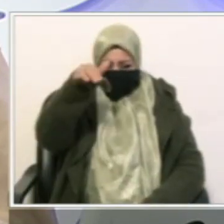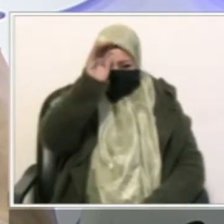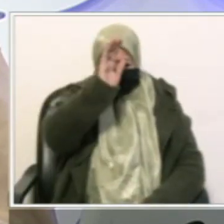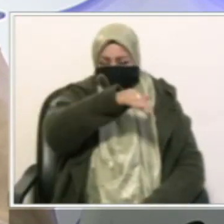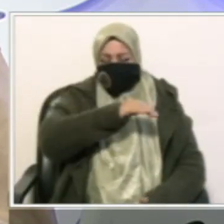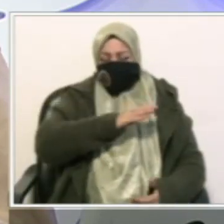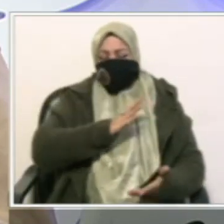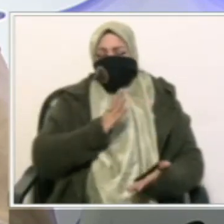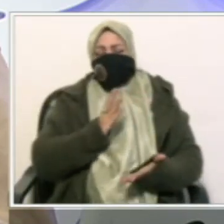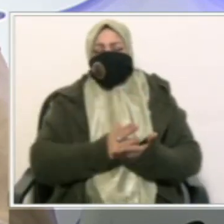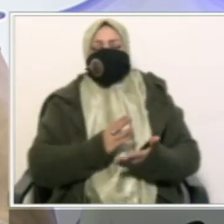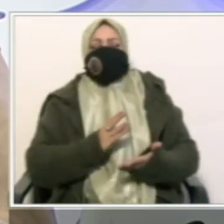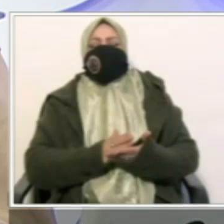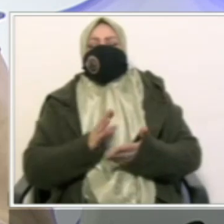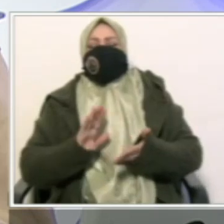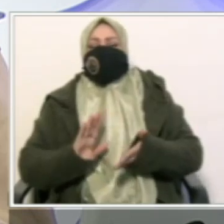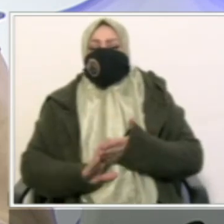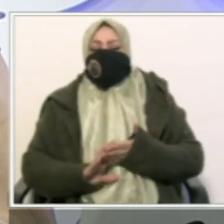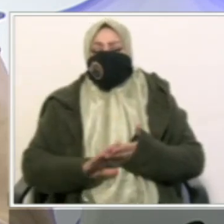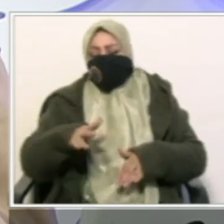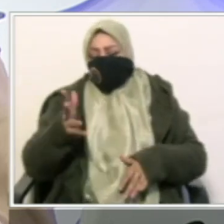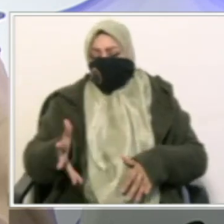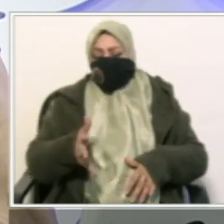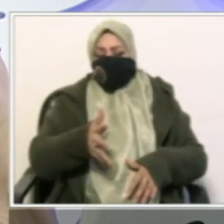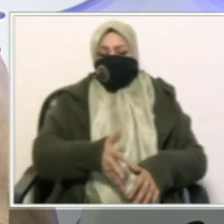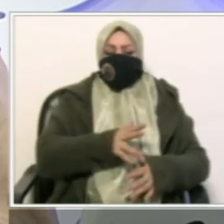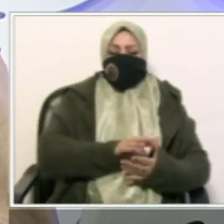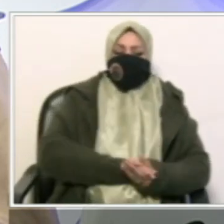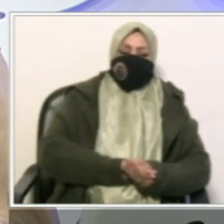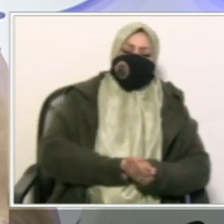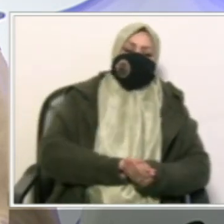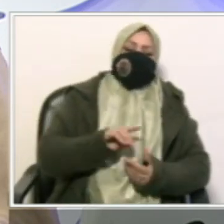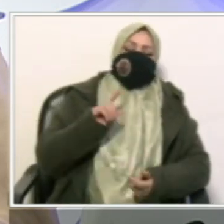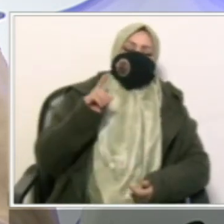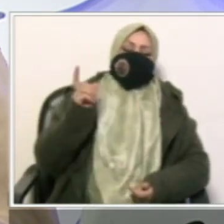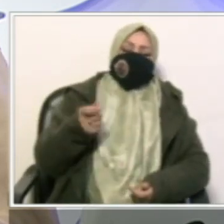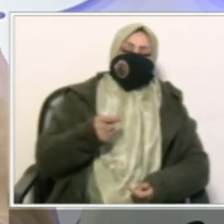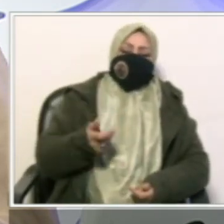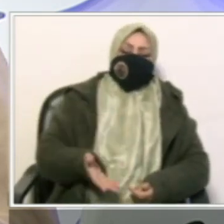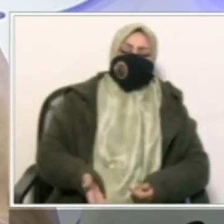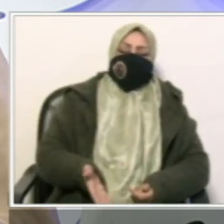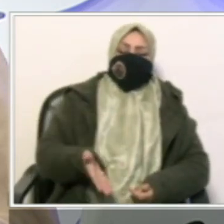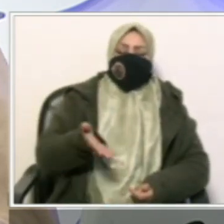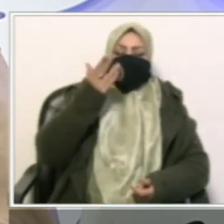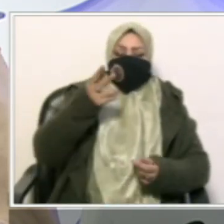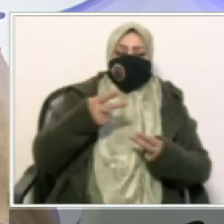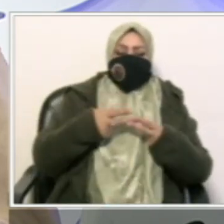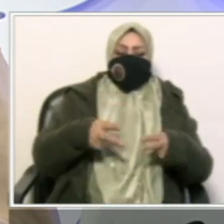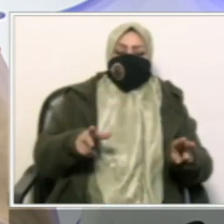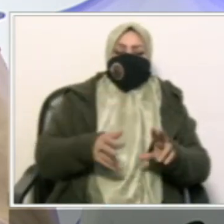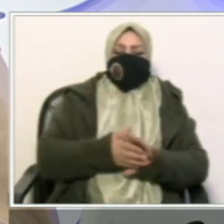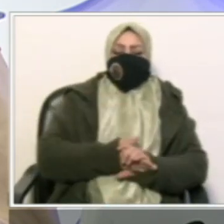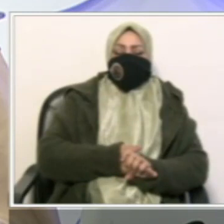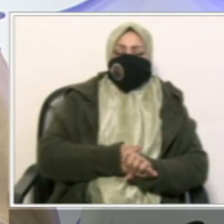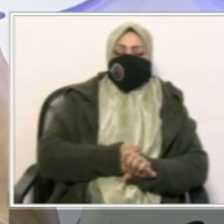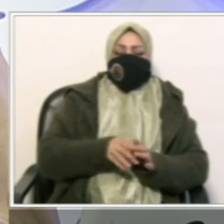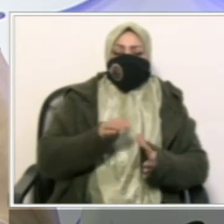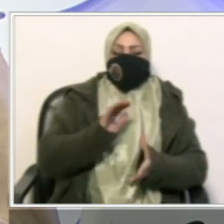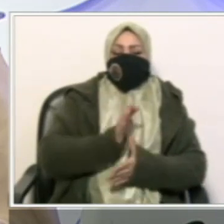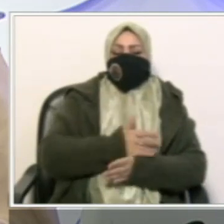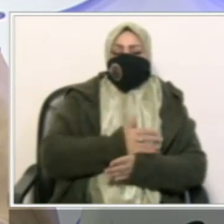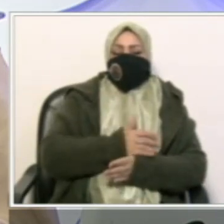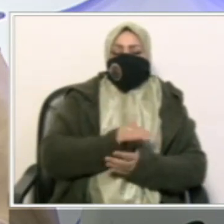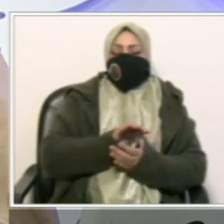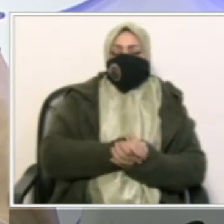الأطفال وضياع الأموال والممتلكات جائز لا بأس به. وكان الصحابة أحد الصحابة رضي الله عنهم يعني